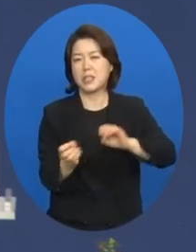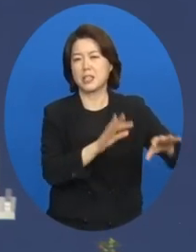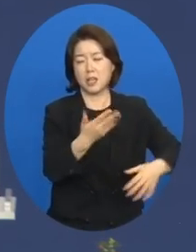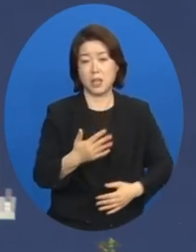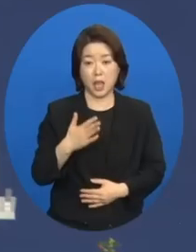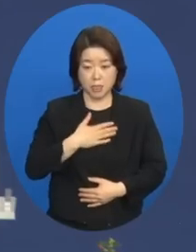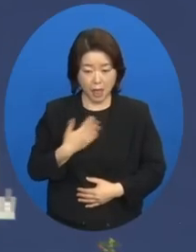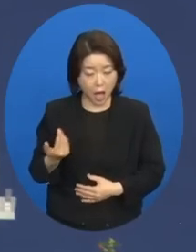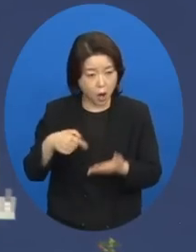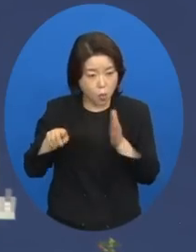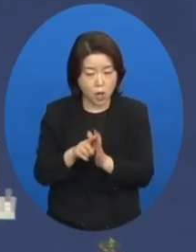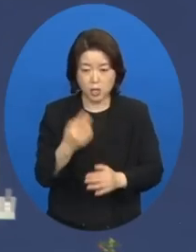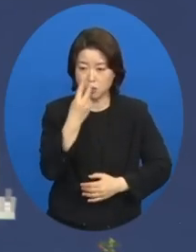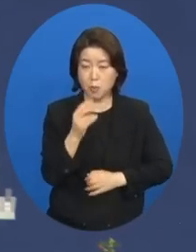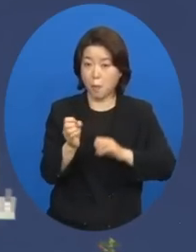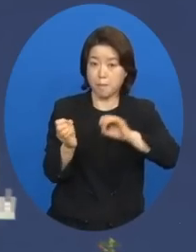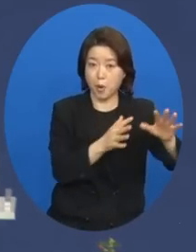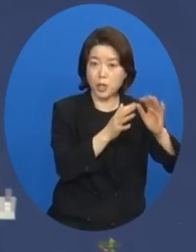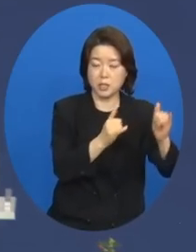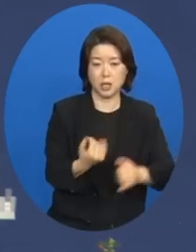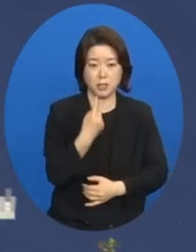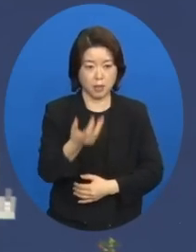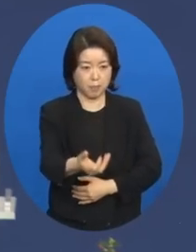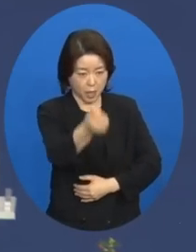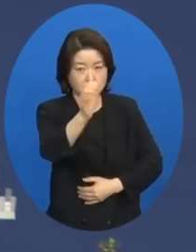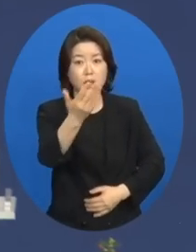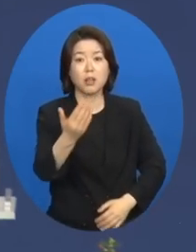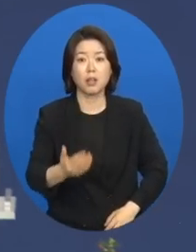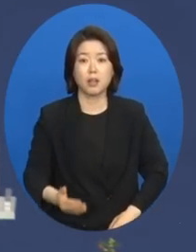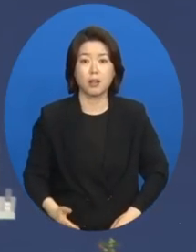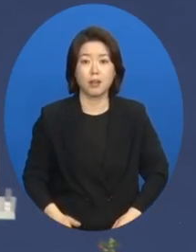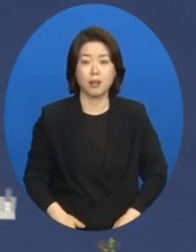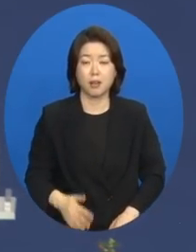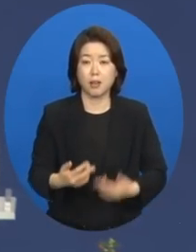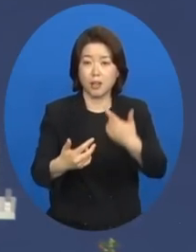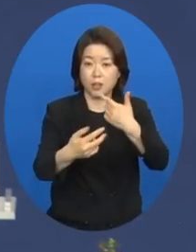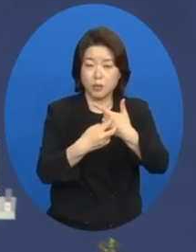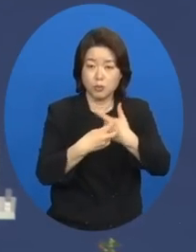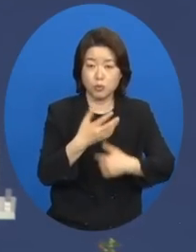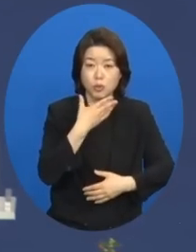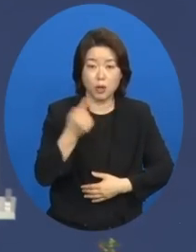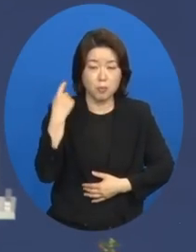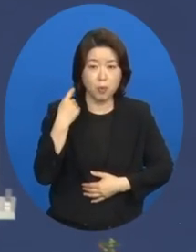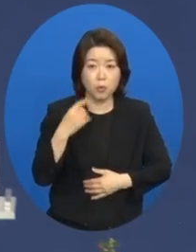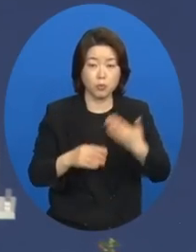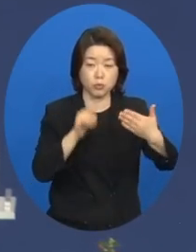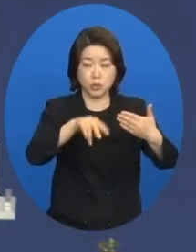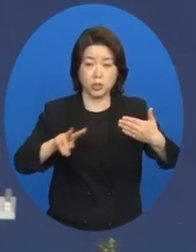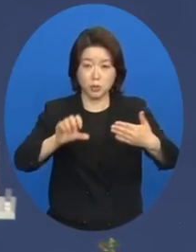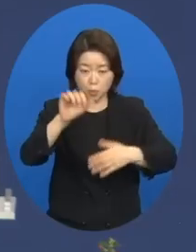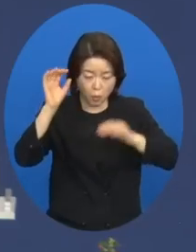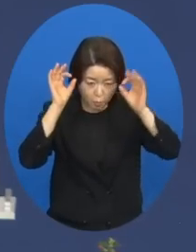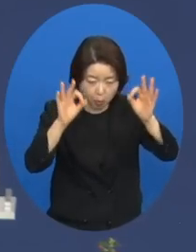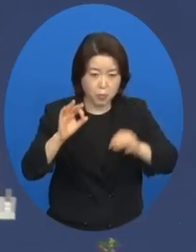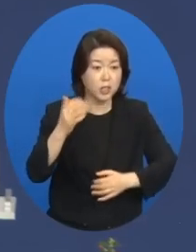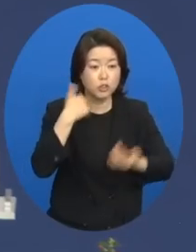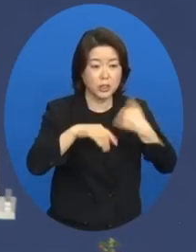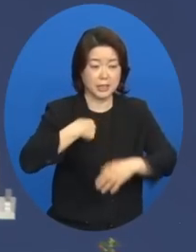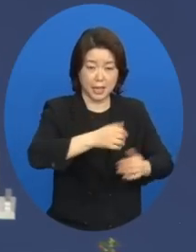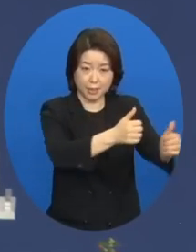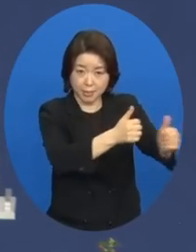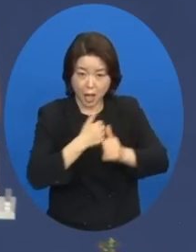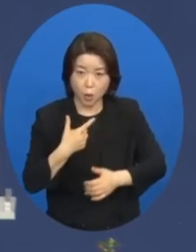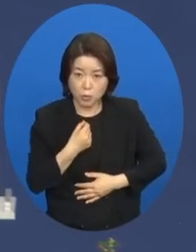위하여 목숨을 버리는 자는 생명을 얻으리라 누가복음 9장 23절에 아무든지 나를 따라오려거든